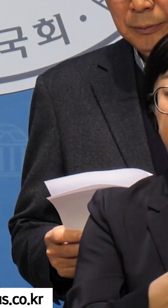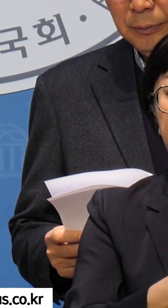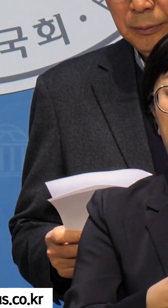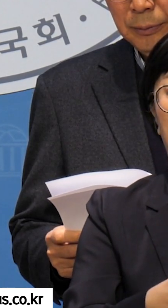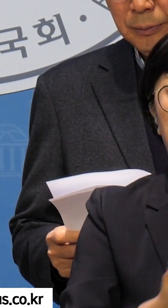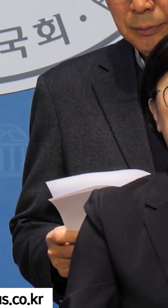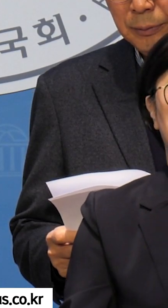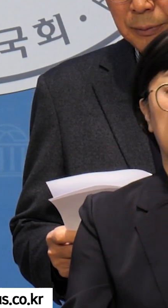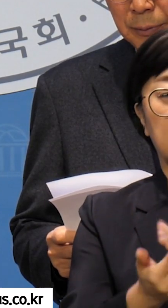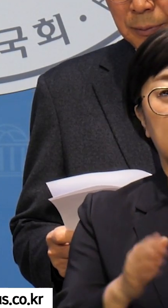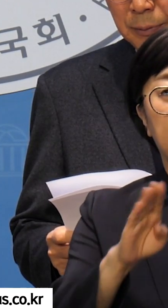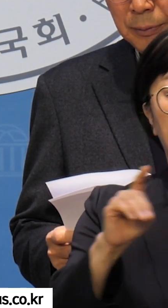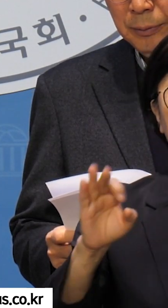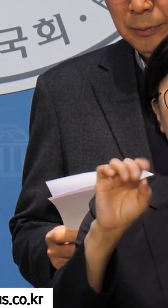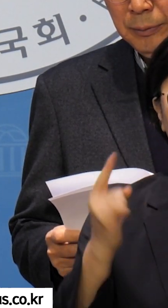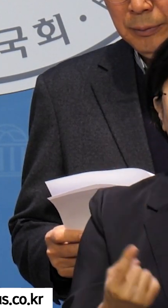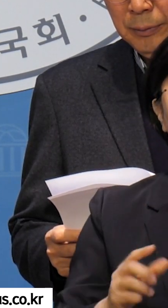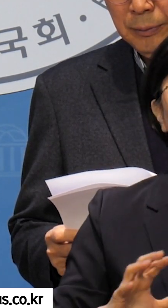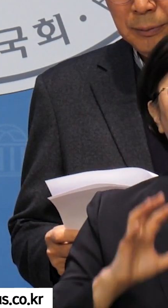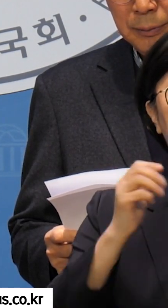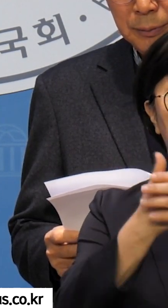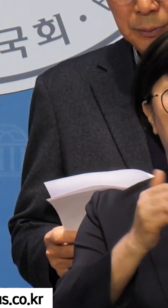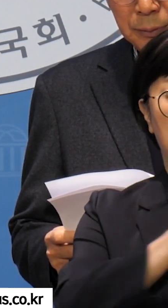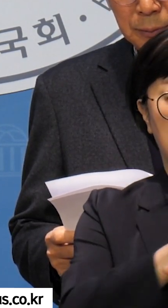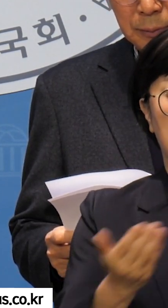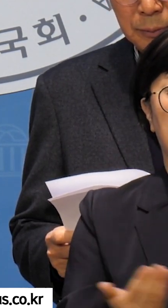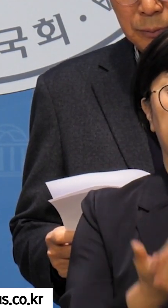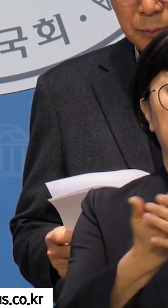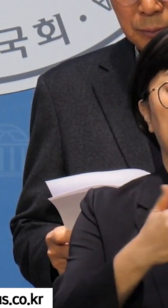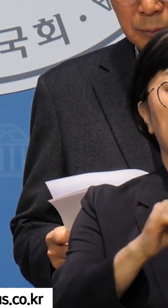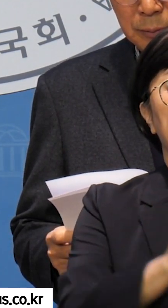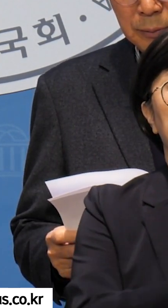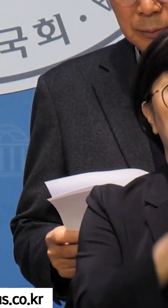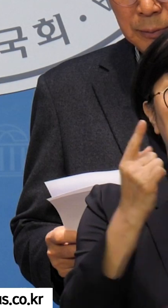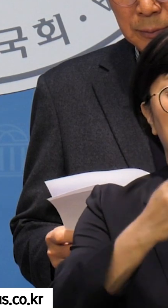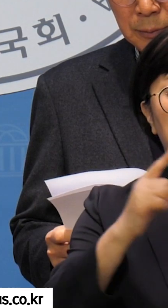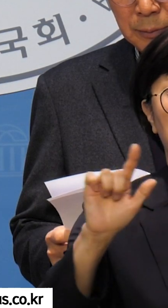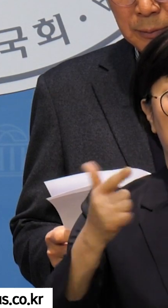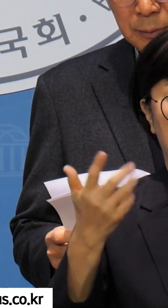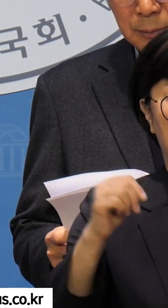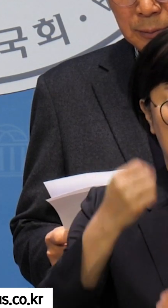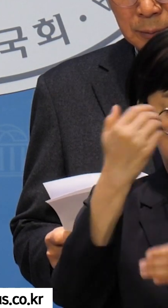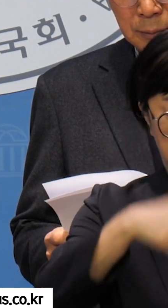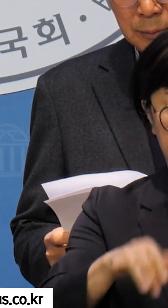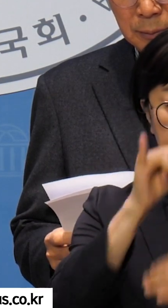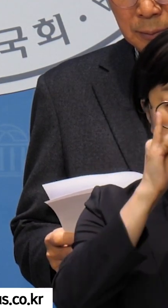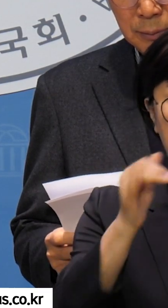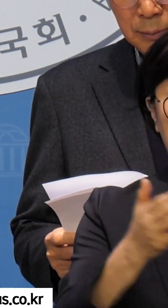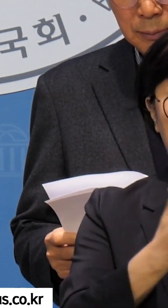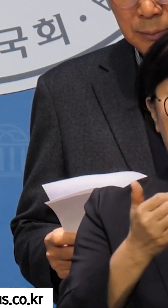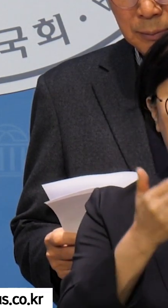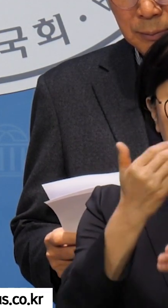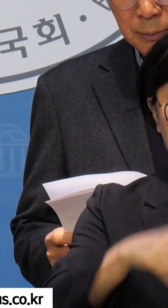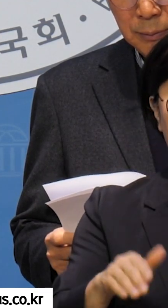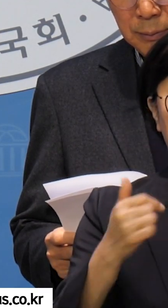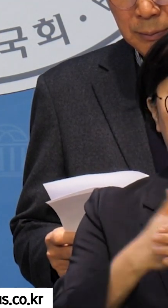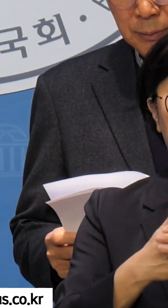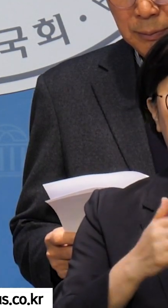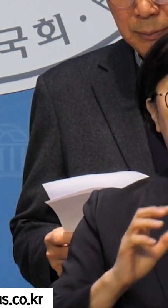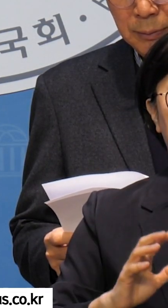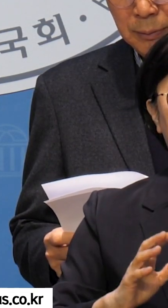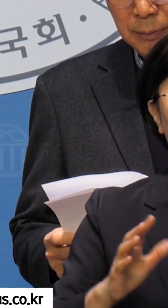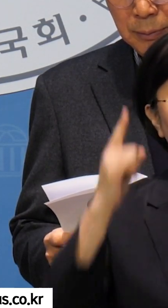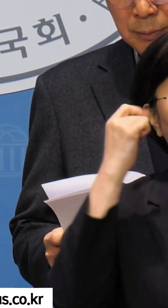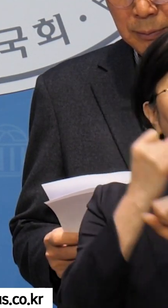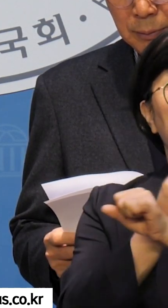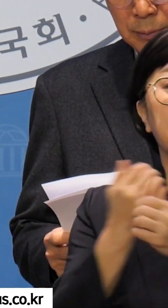첨단 바이오 글로벌 역량 강화 등 약 1조 1,600억 원 등을 감액해서 삭감된 글로벌